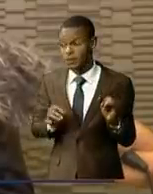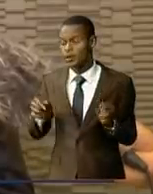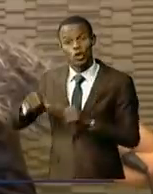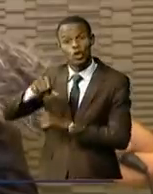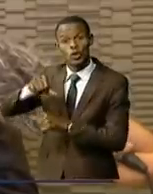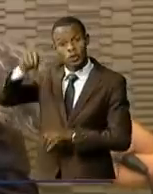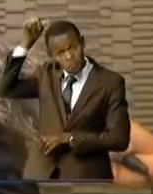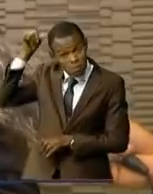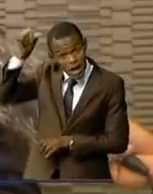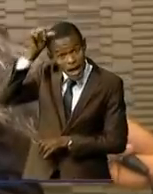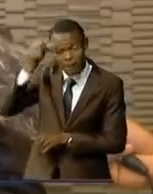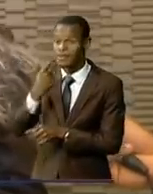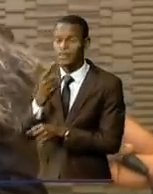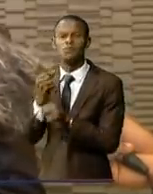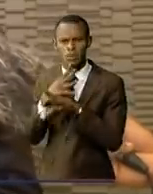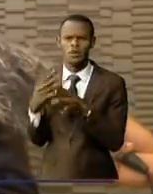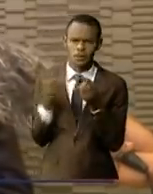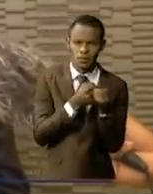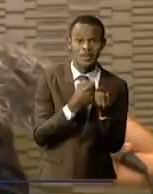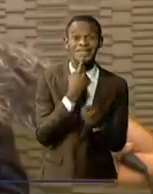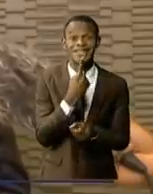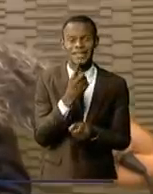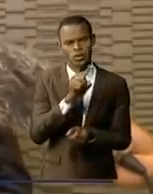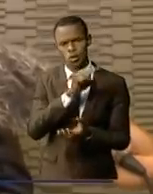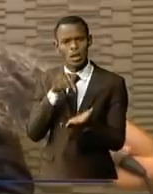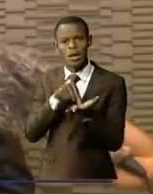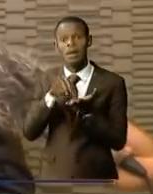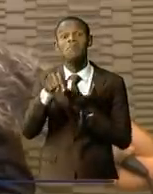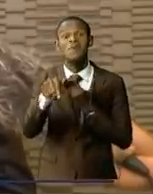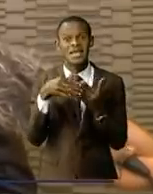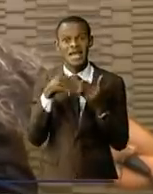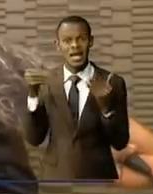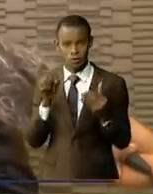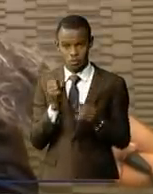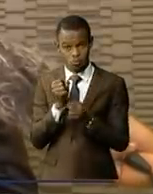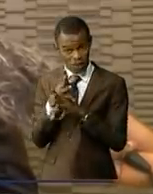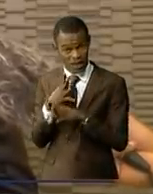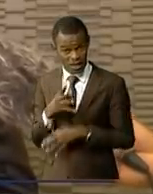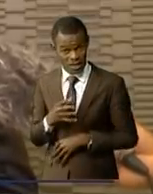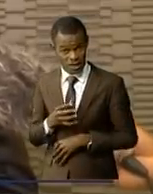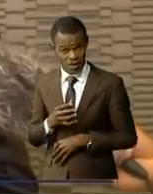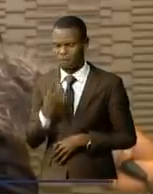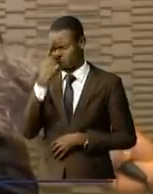ont $1 milliard disponibles. Donc c'est déjà